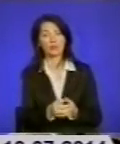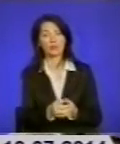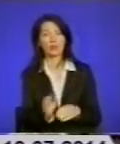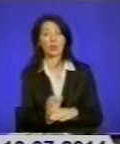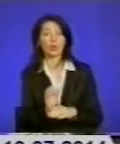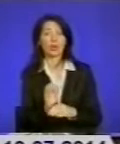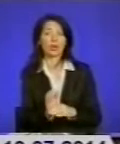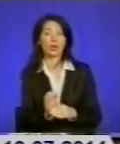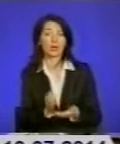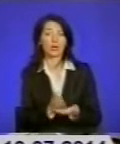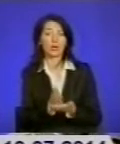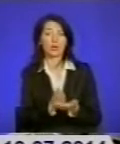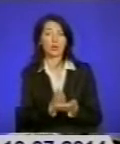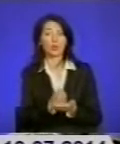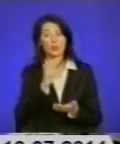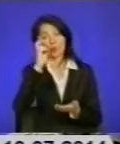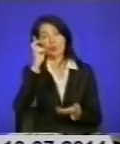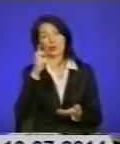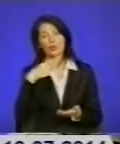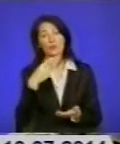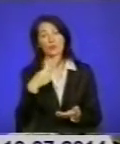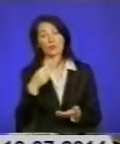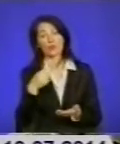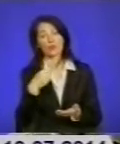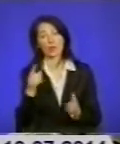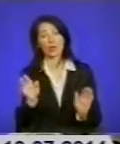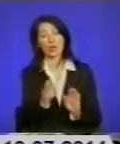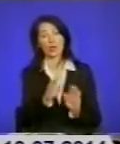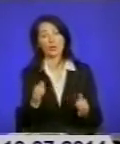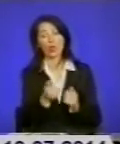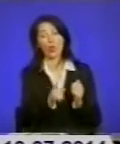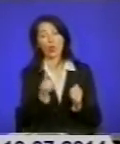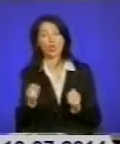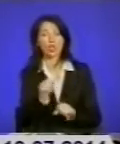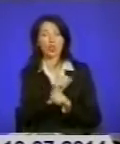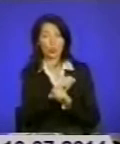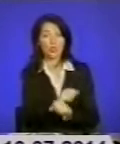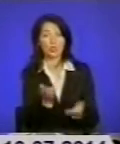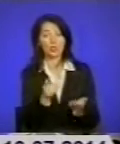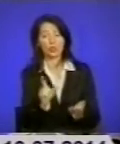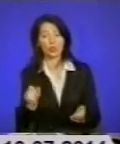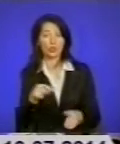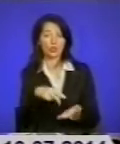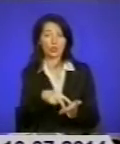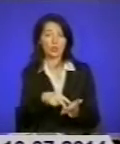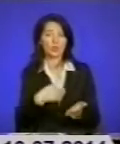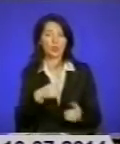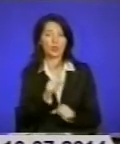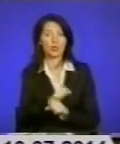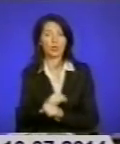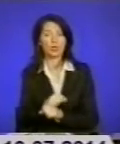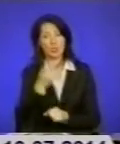відправляли панахиди на кожній зупинці, де люди стояли, ми зупинялися. Ну, знали